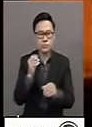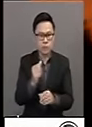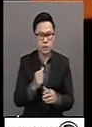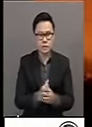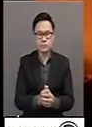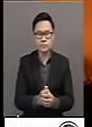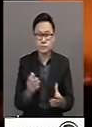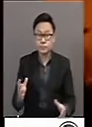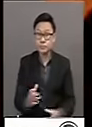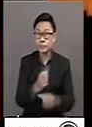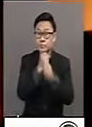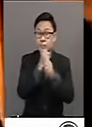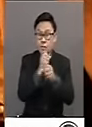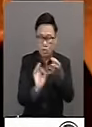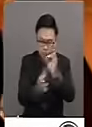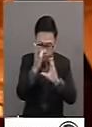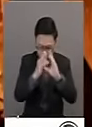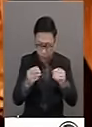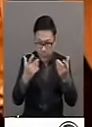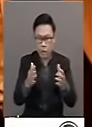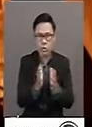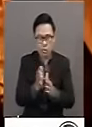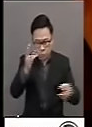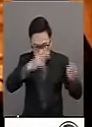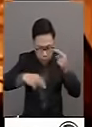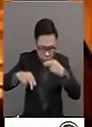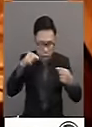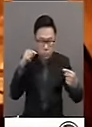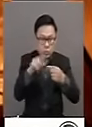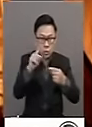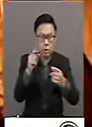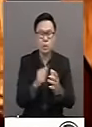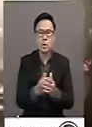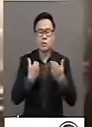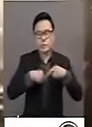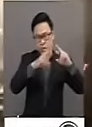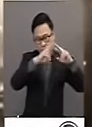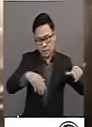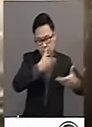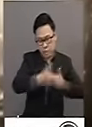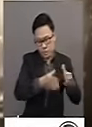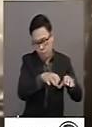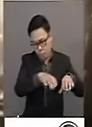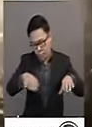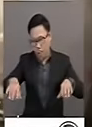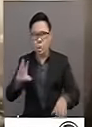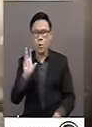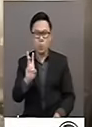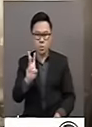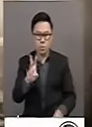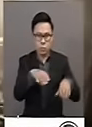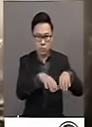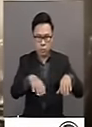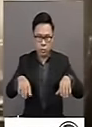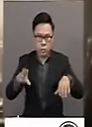คะปรากฏว่าหลังจากที่ควบคุมได้แล้วเจ้าหน้าที่เข้าไปตรวจสอบค่ะมีร้านค้าที่ถูกไฟไหม้6คูหาน